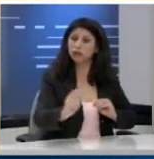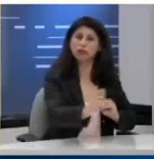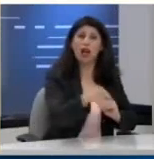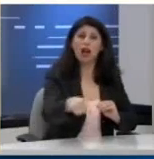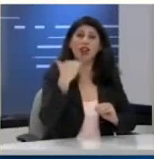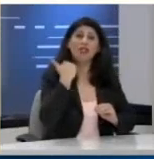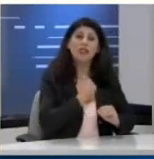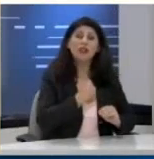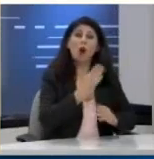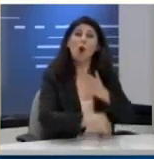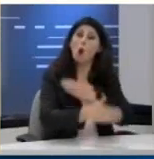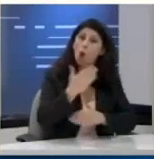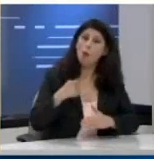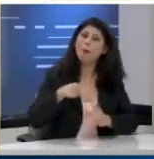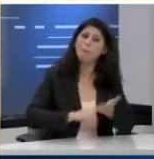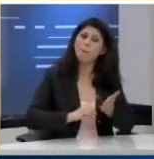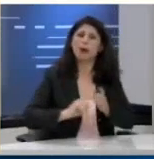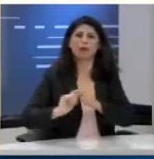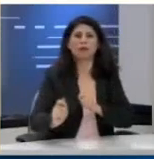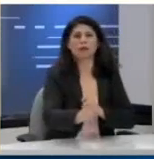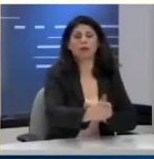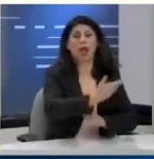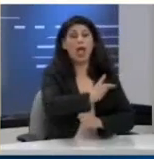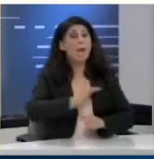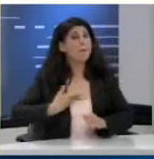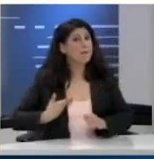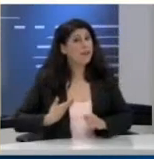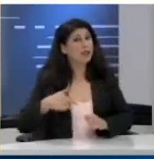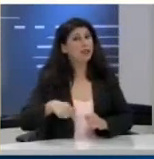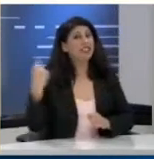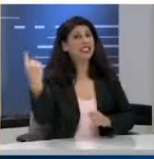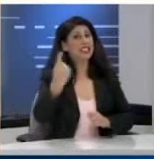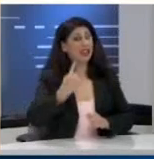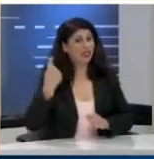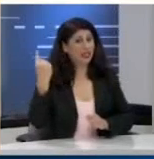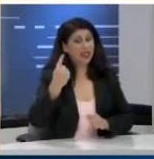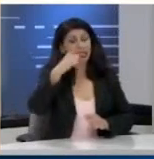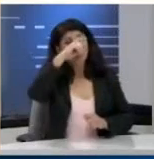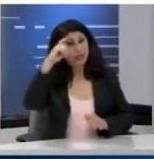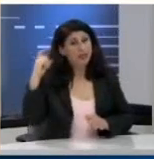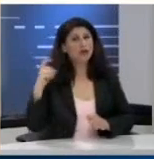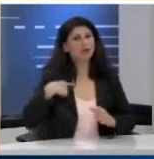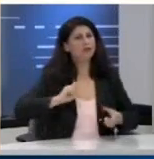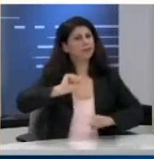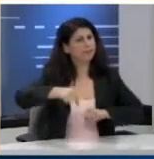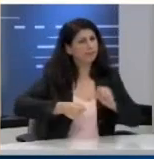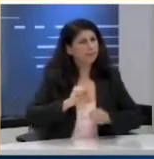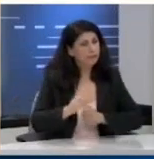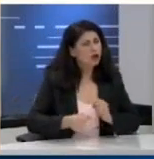οι κόποι τους και πρέπει να ανταμειχθούν. Εμείς ήμασταν αυτοί που μέσα στις συνθήκες τις δύσκολες